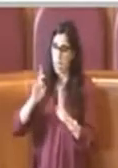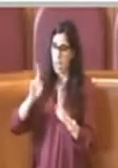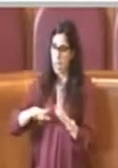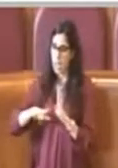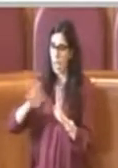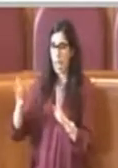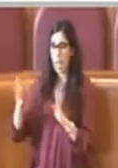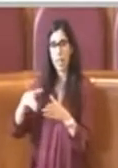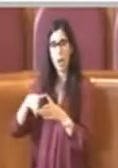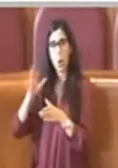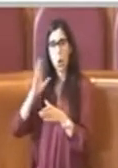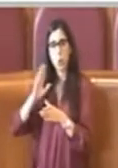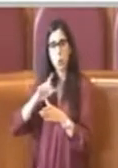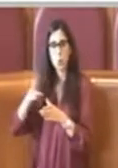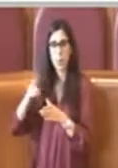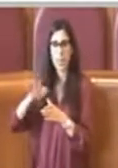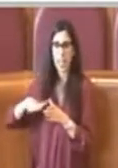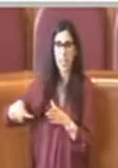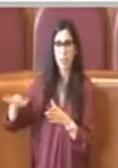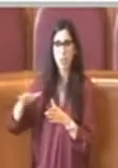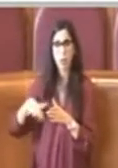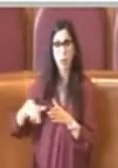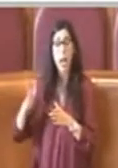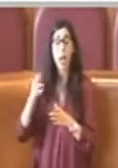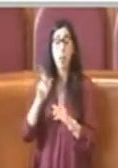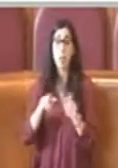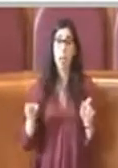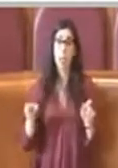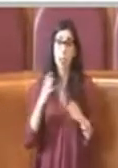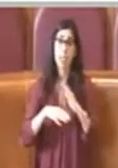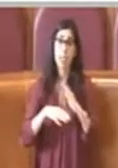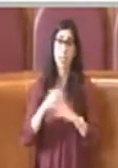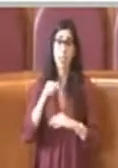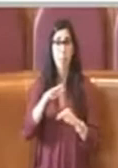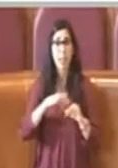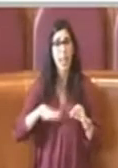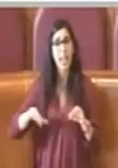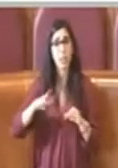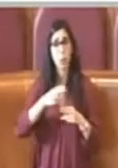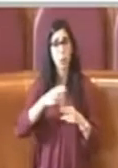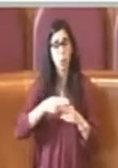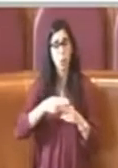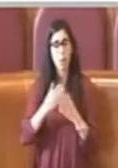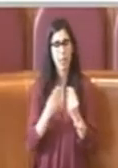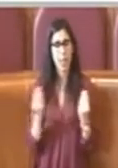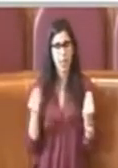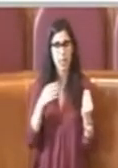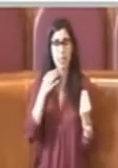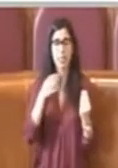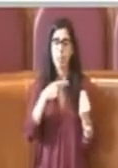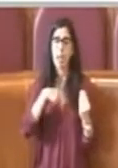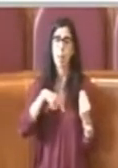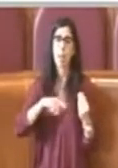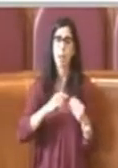territoriali. E sono tante le persone con disabilità sul nostro territorio, quindi sicuramente era importante